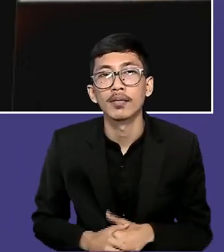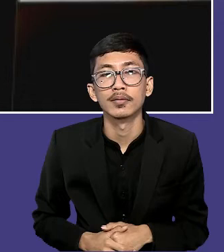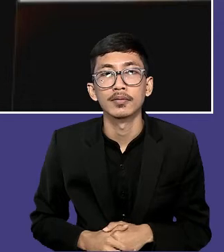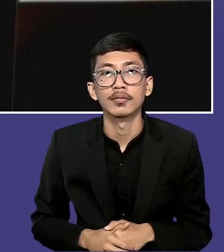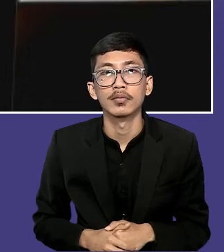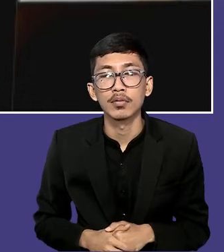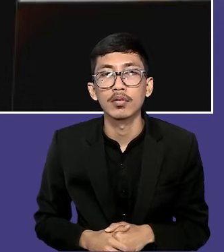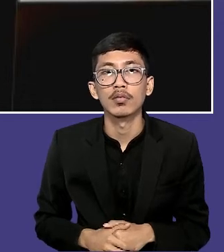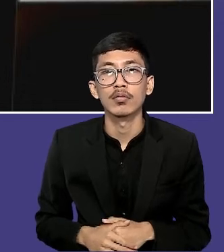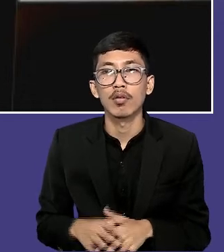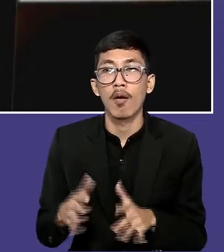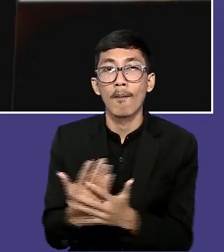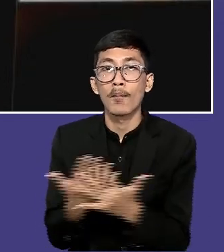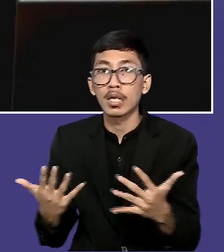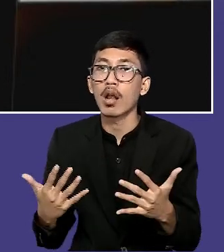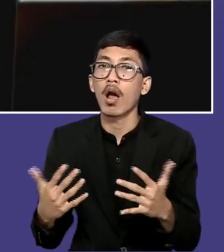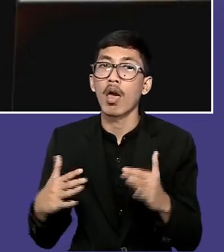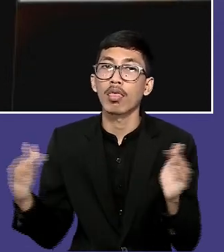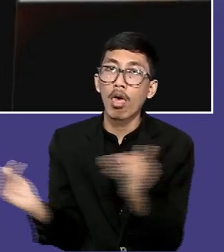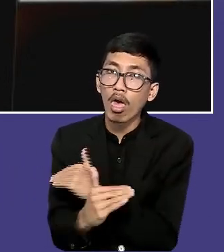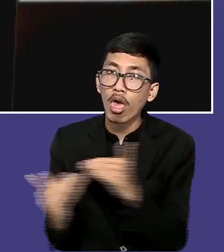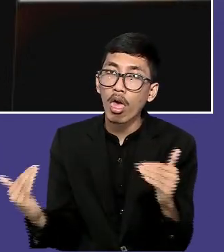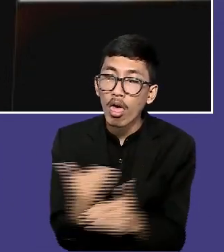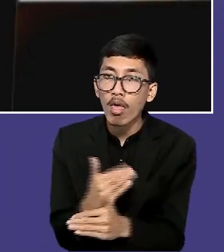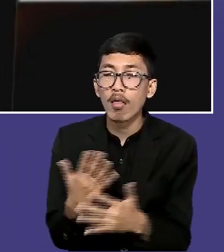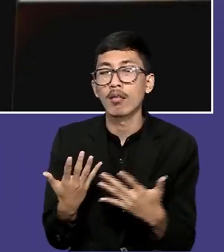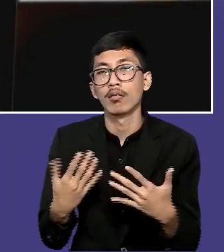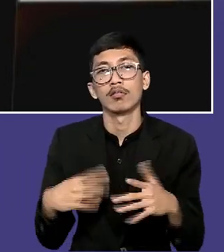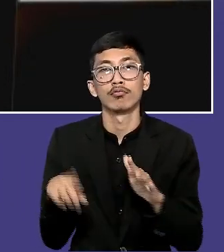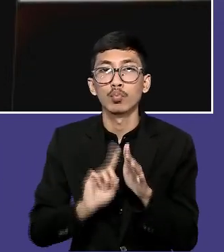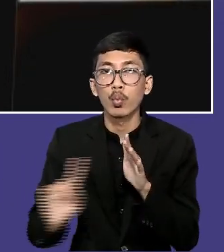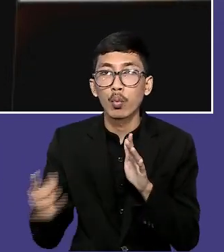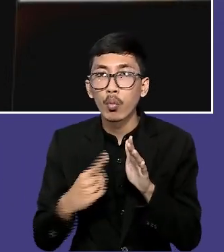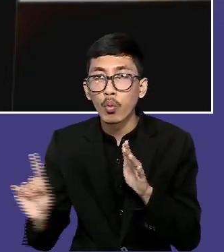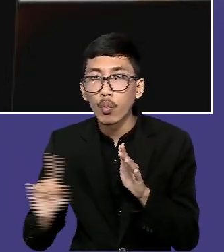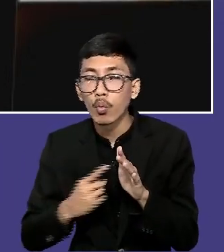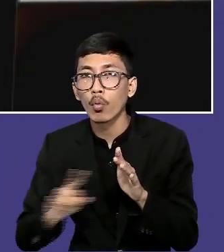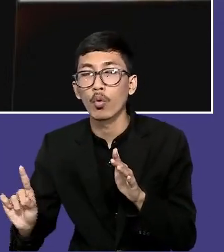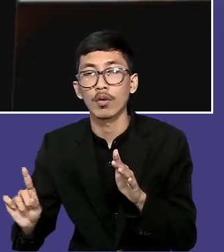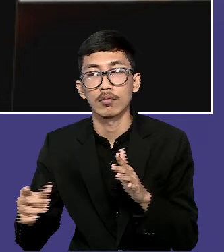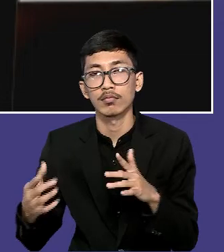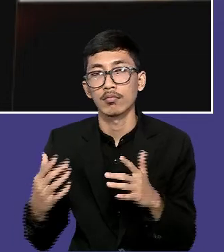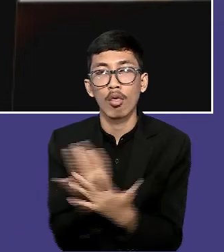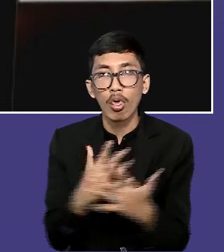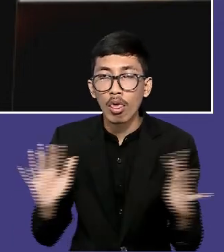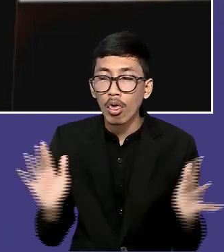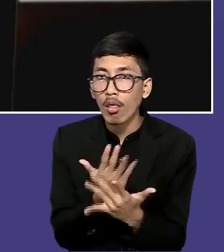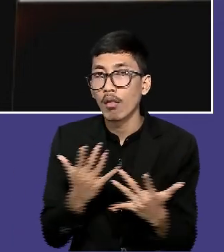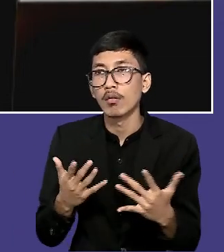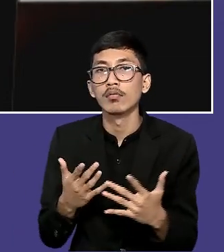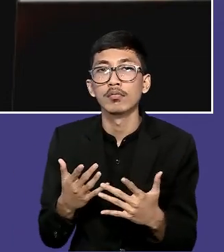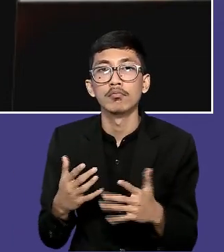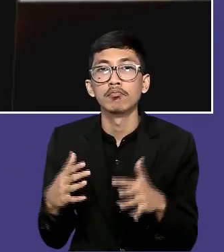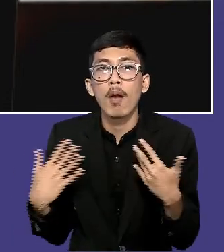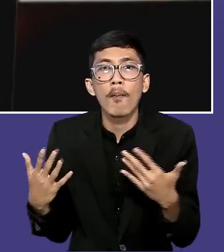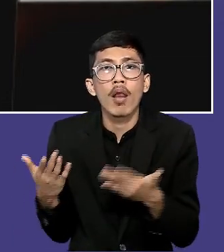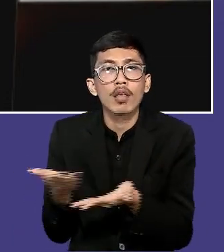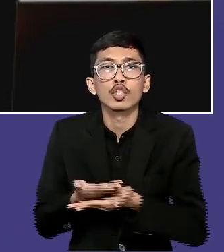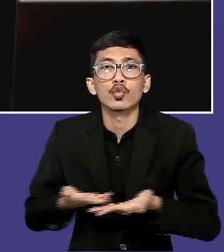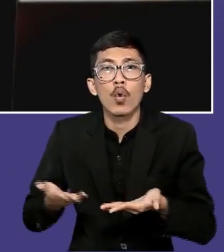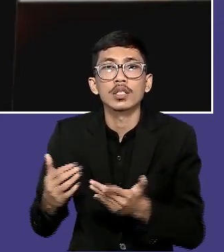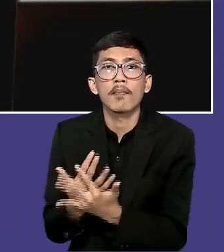masyarakat yang mobilitasnya masih tinggi kemudian berapaan protokol kesehatannya juga melanggar Hai Hah